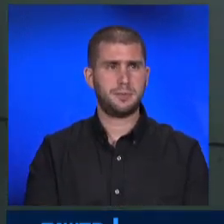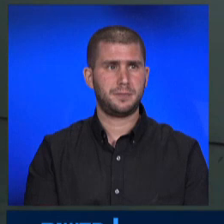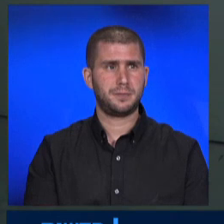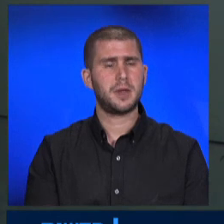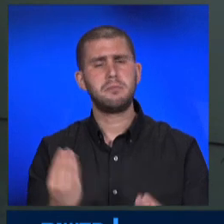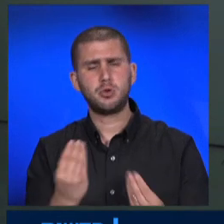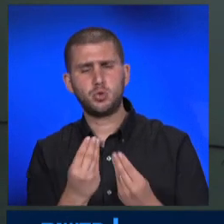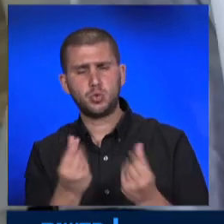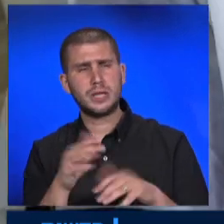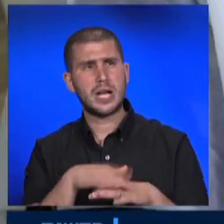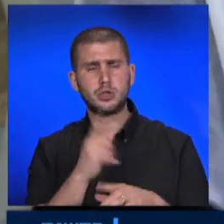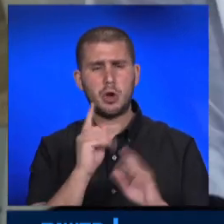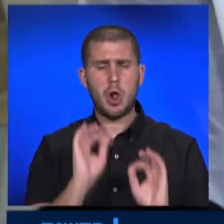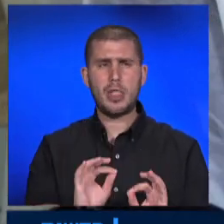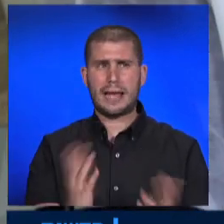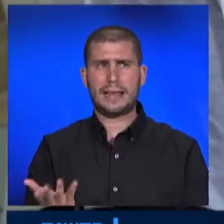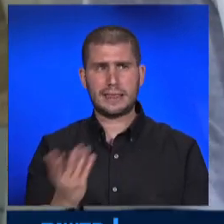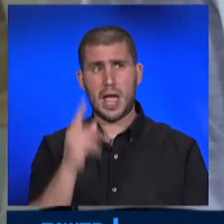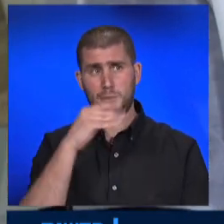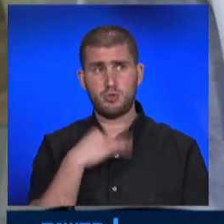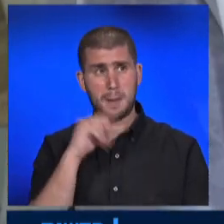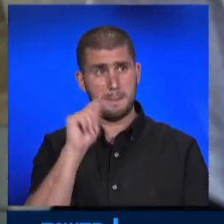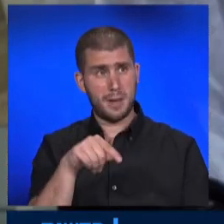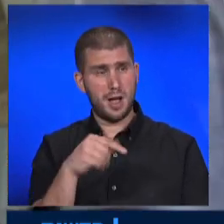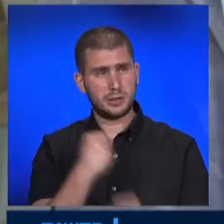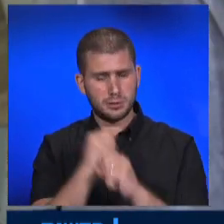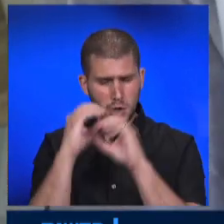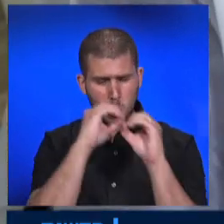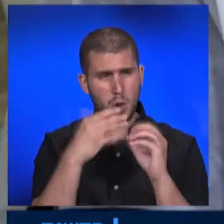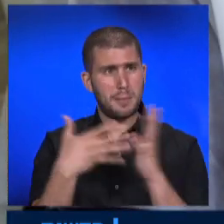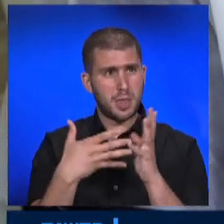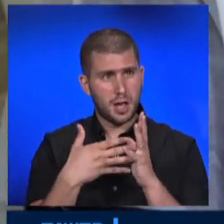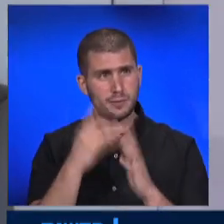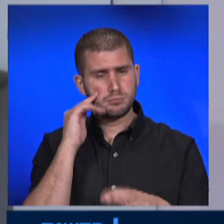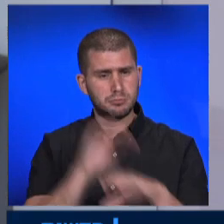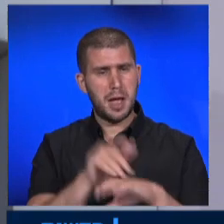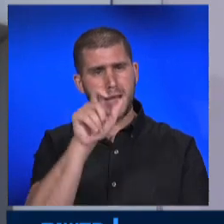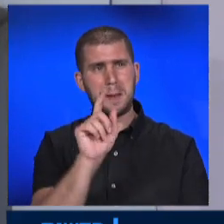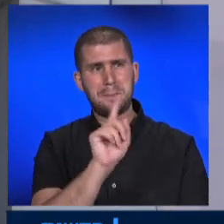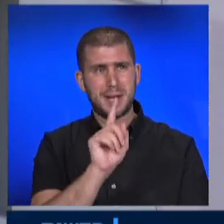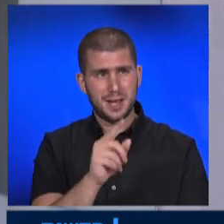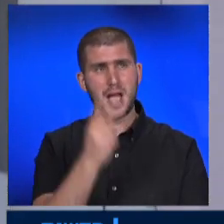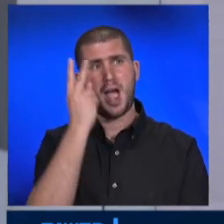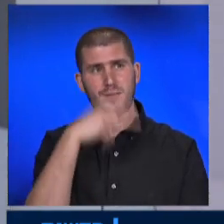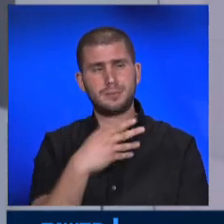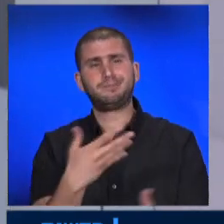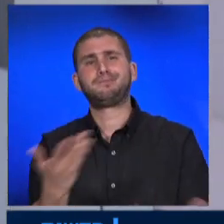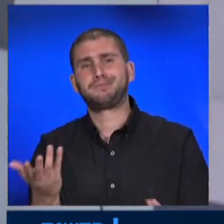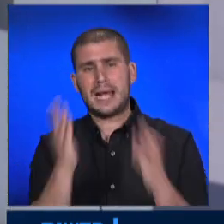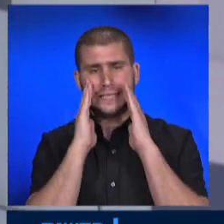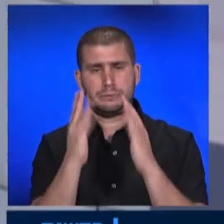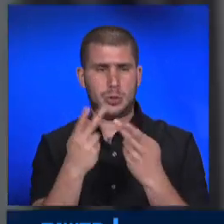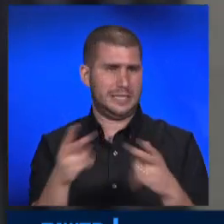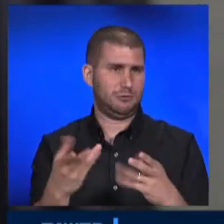משהו שם הרגיש לנו לא תקין. אבא שלי בא ופשוט עשה גוגל, ואז ראה מי הבן אדם. הבנו שאין כל כך